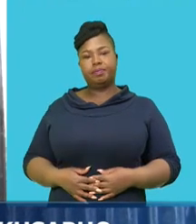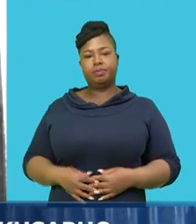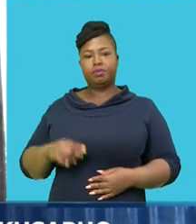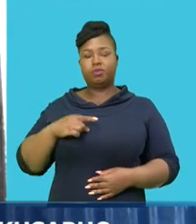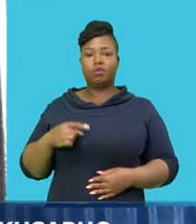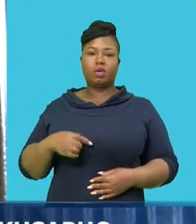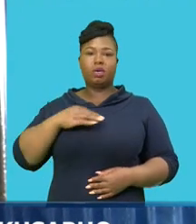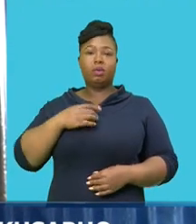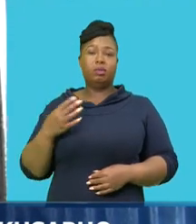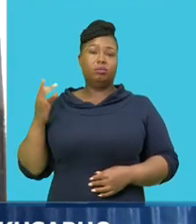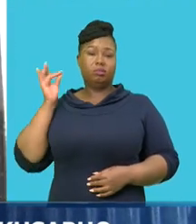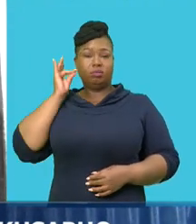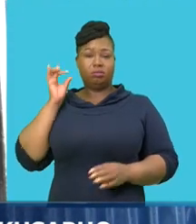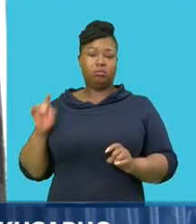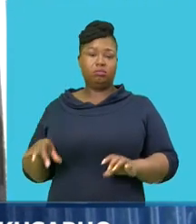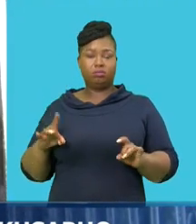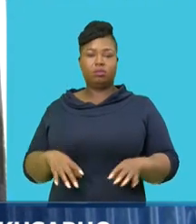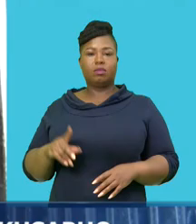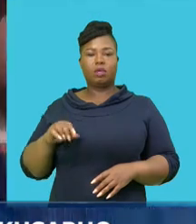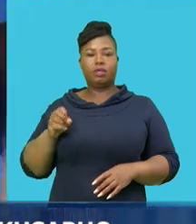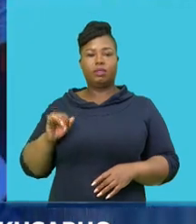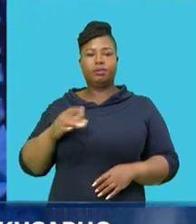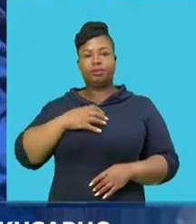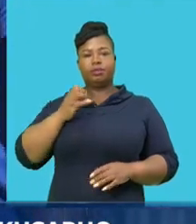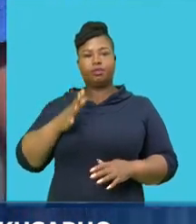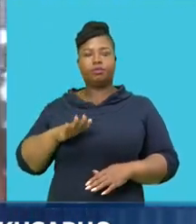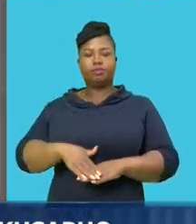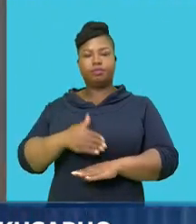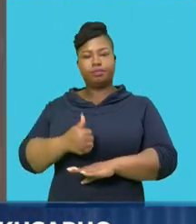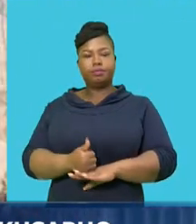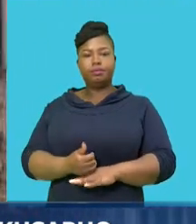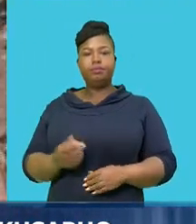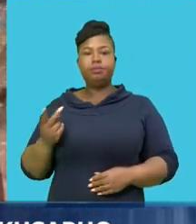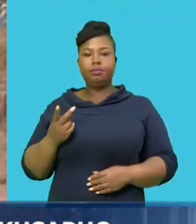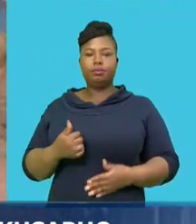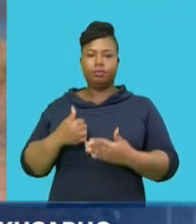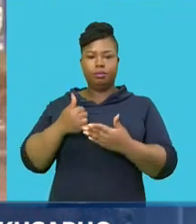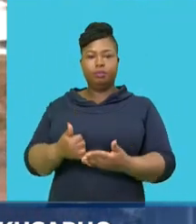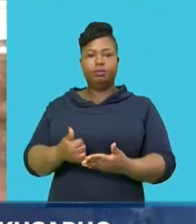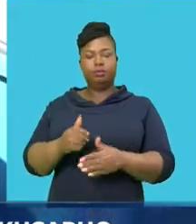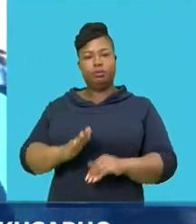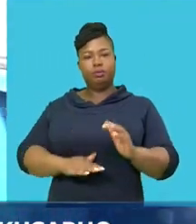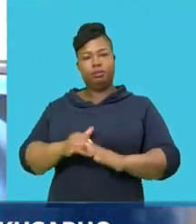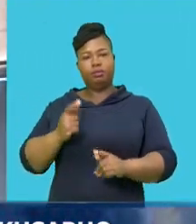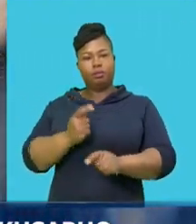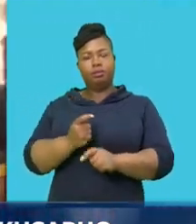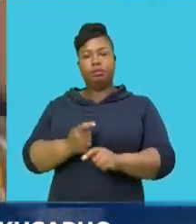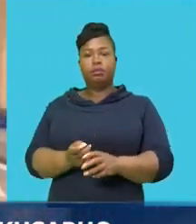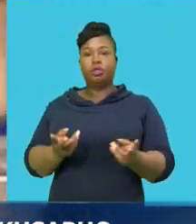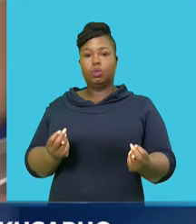kokuva intlupheko yalo mzali, iziko iKasihiro Foundation livakalelwe ze lancedisa ekwakhiweni komkhukhu